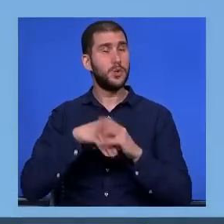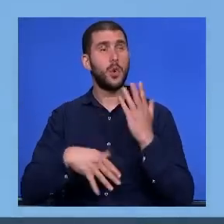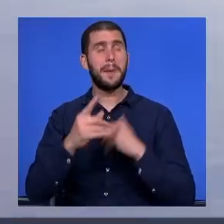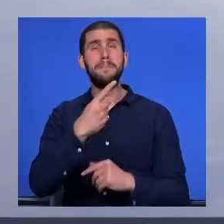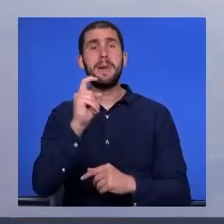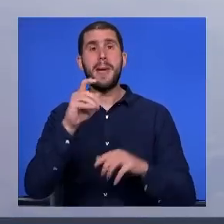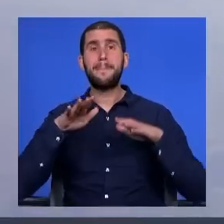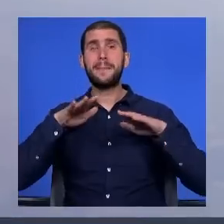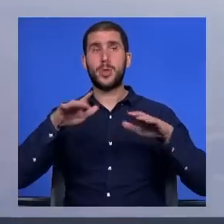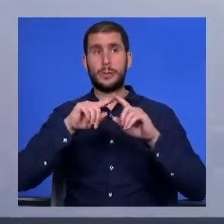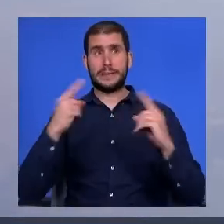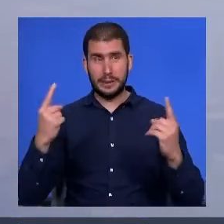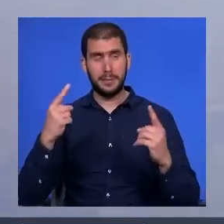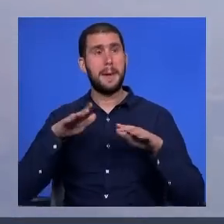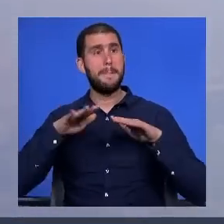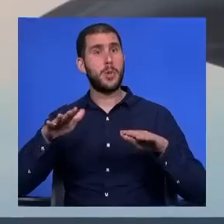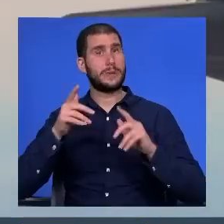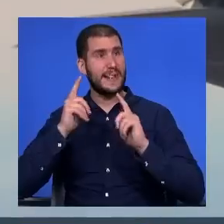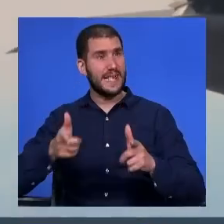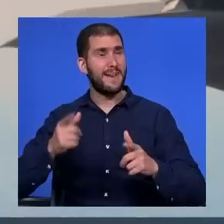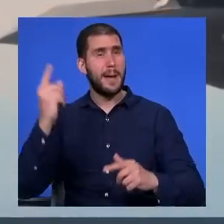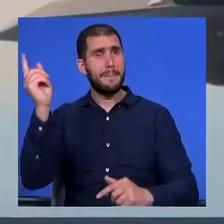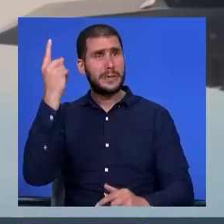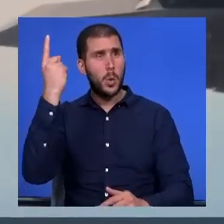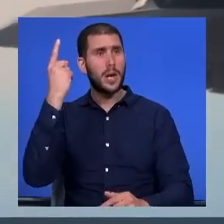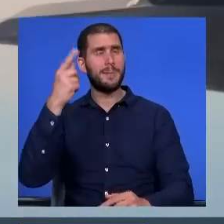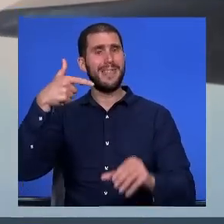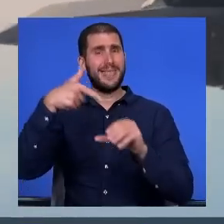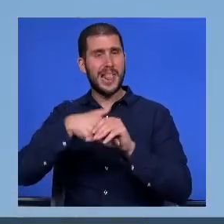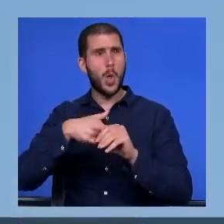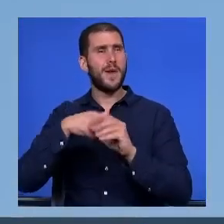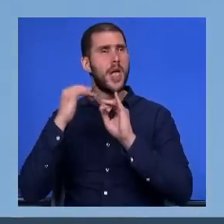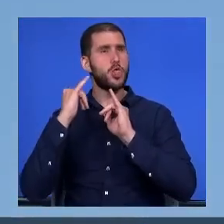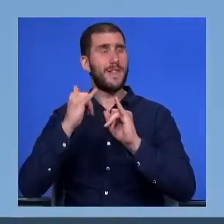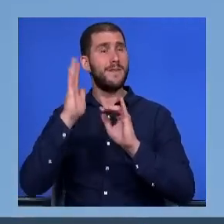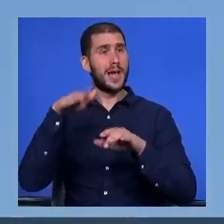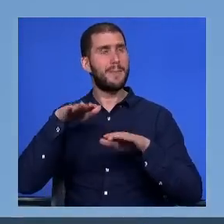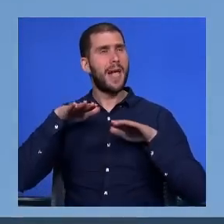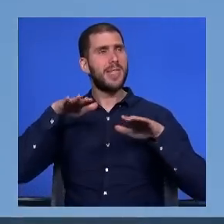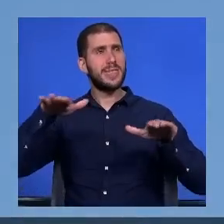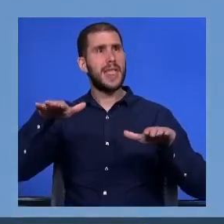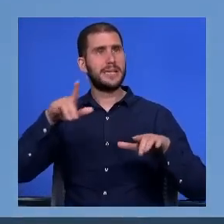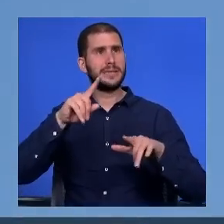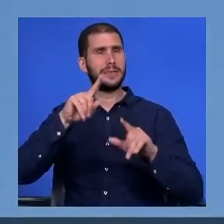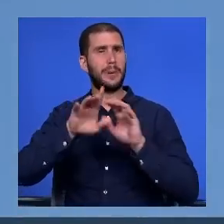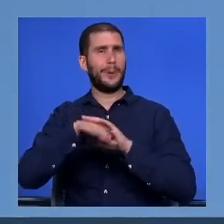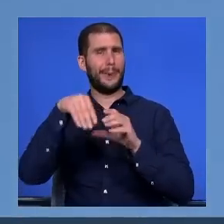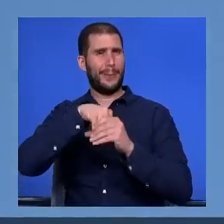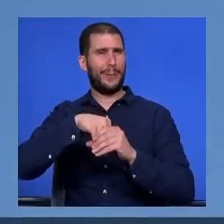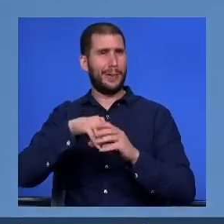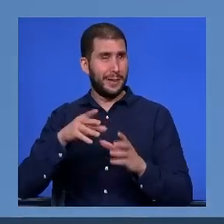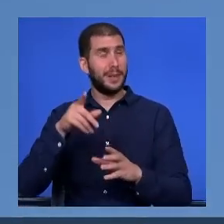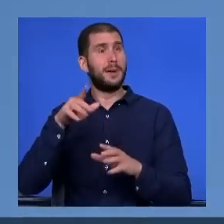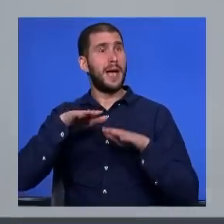כלי טייס, מטוסי קרב, מסוקים, מטוסי תדלוק ותובלה, וגם כלי טייס בלתי מאוישים.